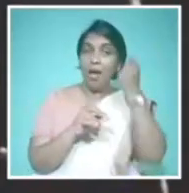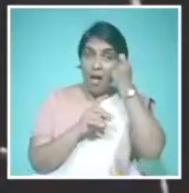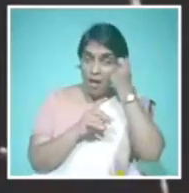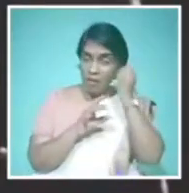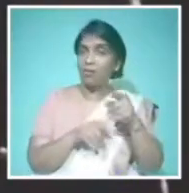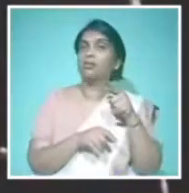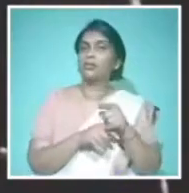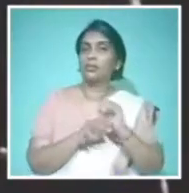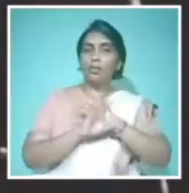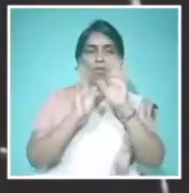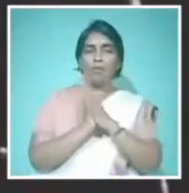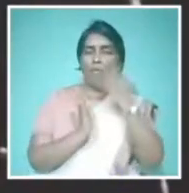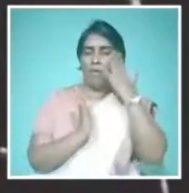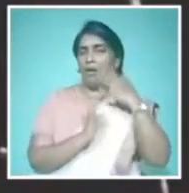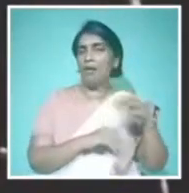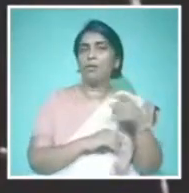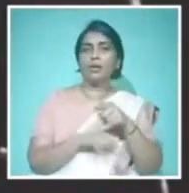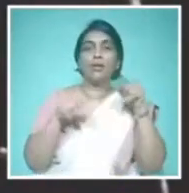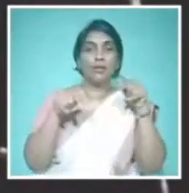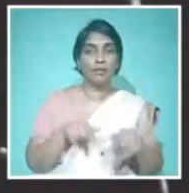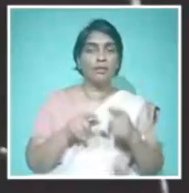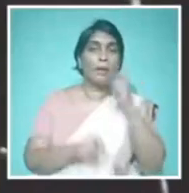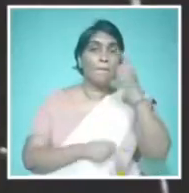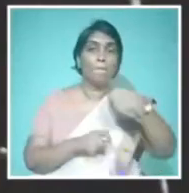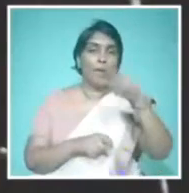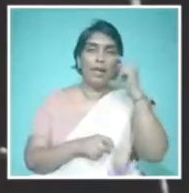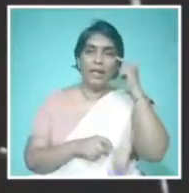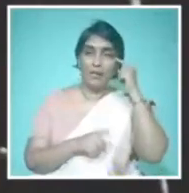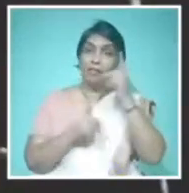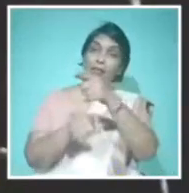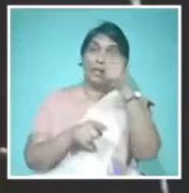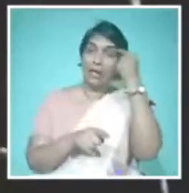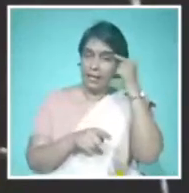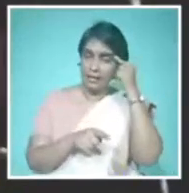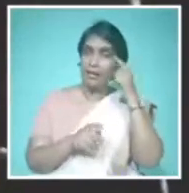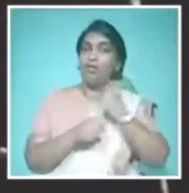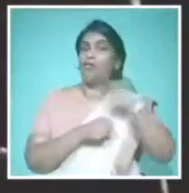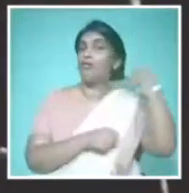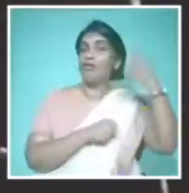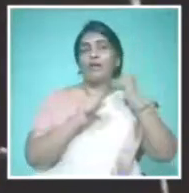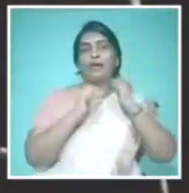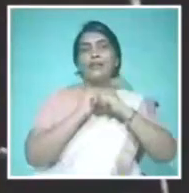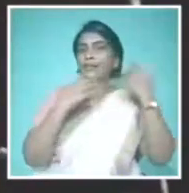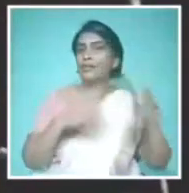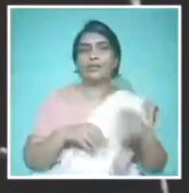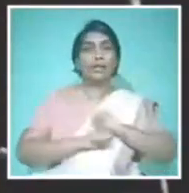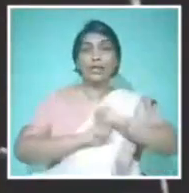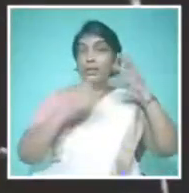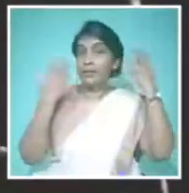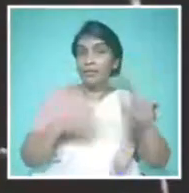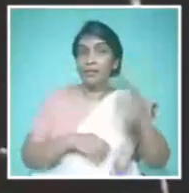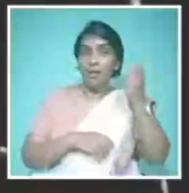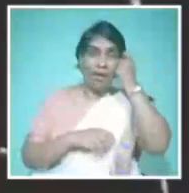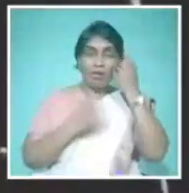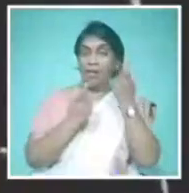iya na, selesa amata golat iya no. Dan me jata hitu ot me ayah hitu ot me golf face keiburai kila. Aragale ngap mata